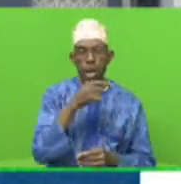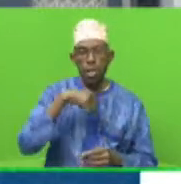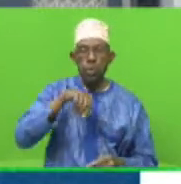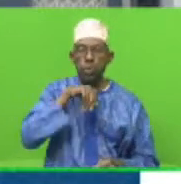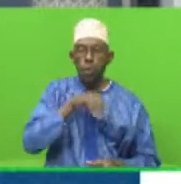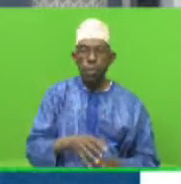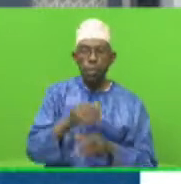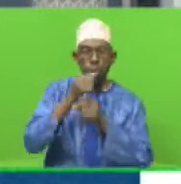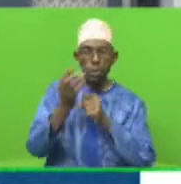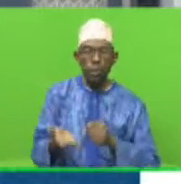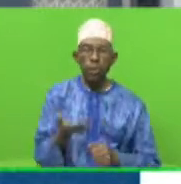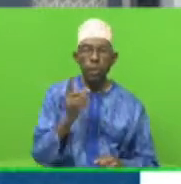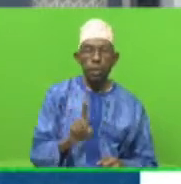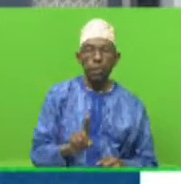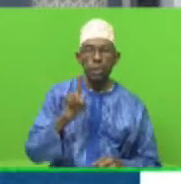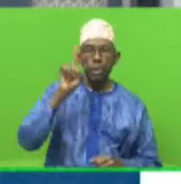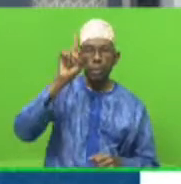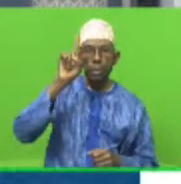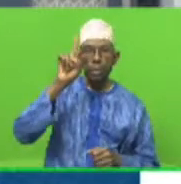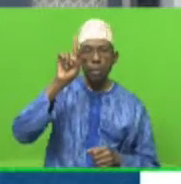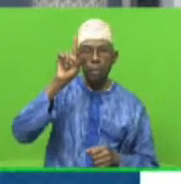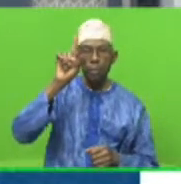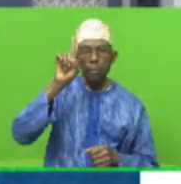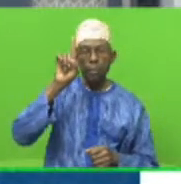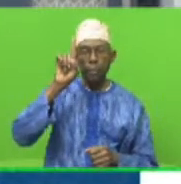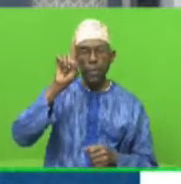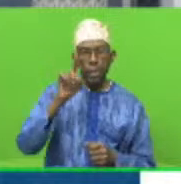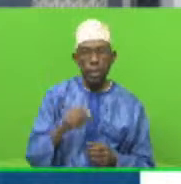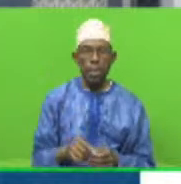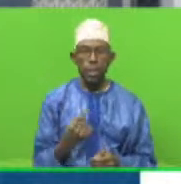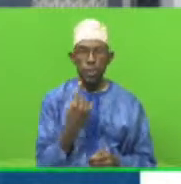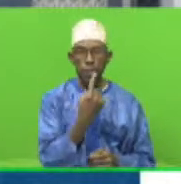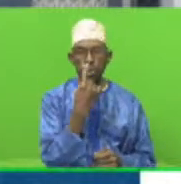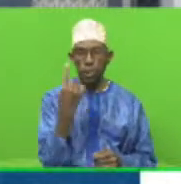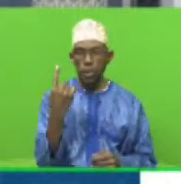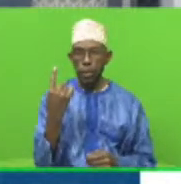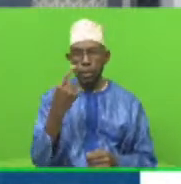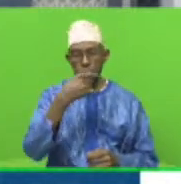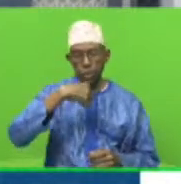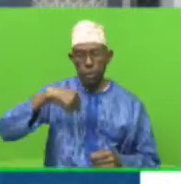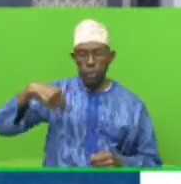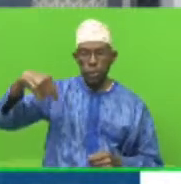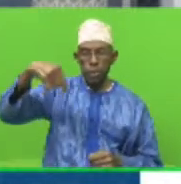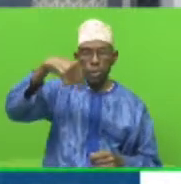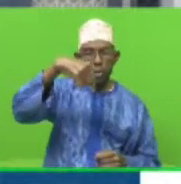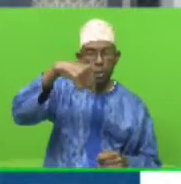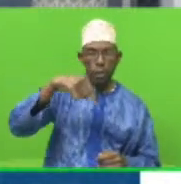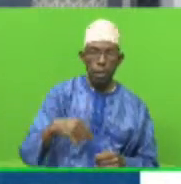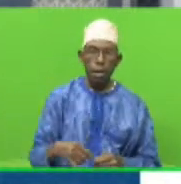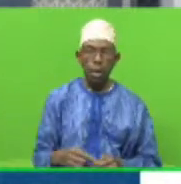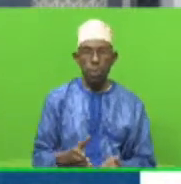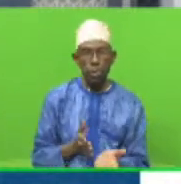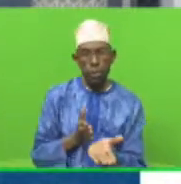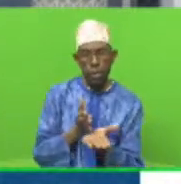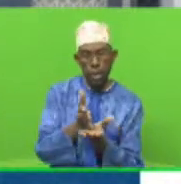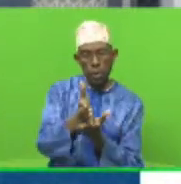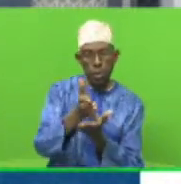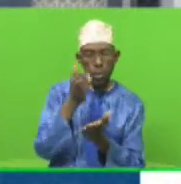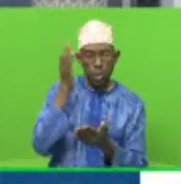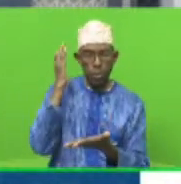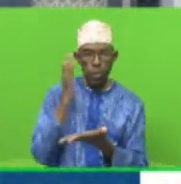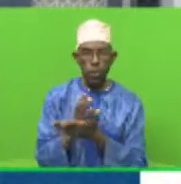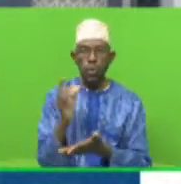Prophet Muhammad صلى الله عليه وسلم and by extension each one of us فَأَقِمْ وَجْهَكَ